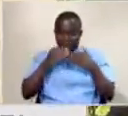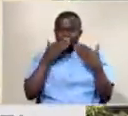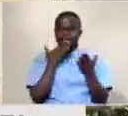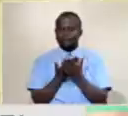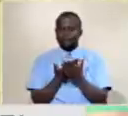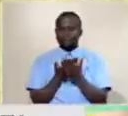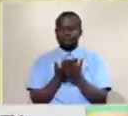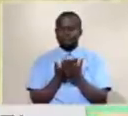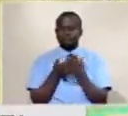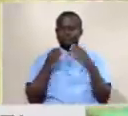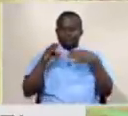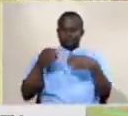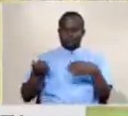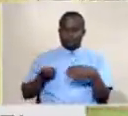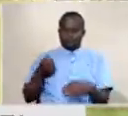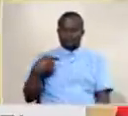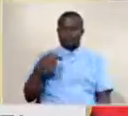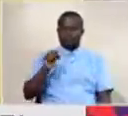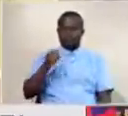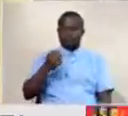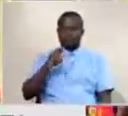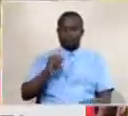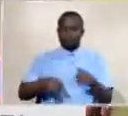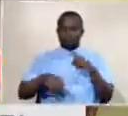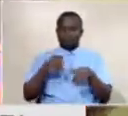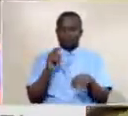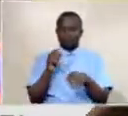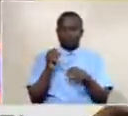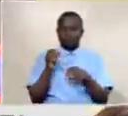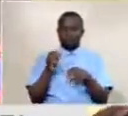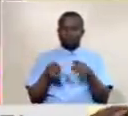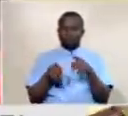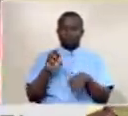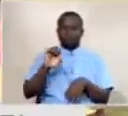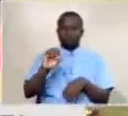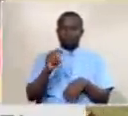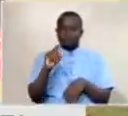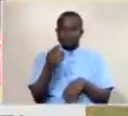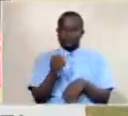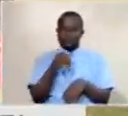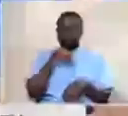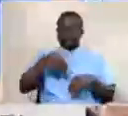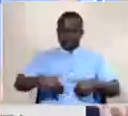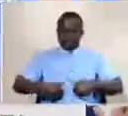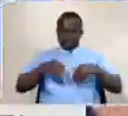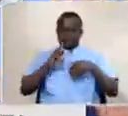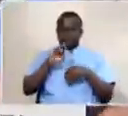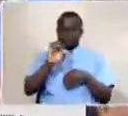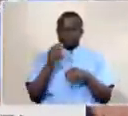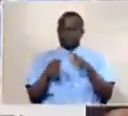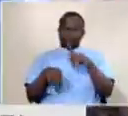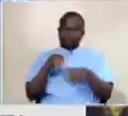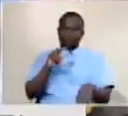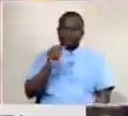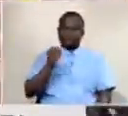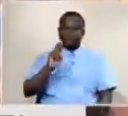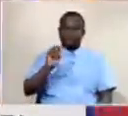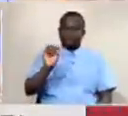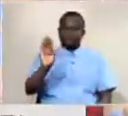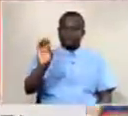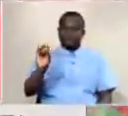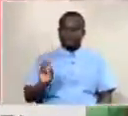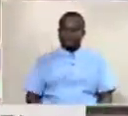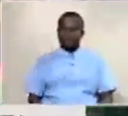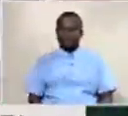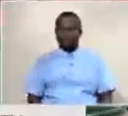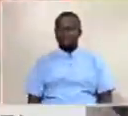myiza ikipe y'abakobwa ya Gasagara yatwaye igikombe itsinziye Ruhango abasore ba Ruhango bo batsinda abanyamirambo